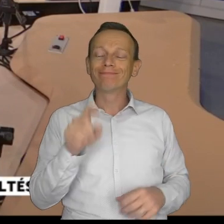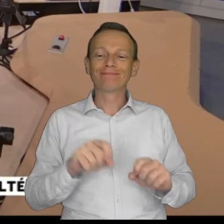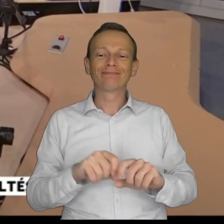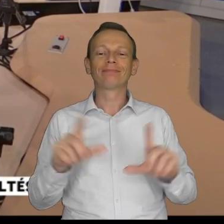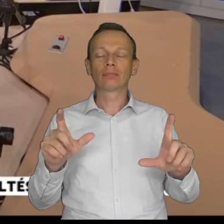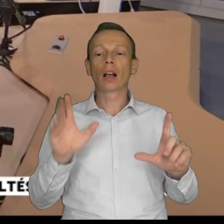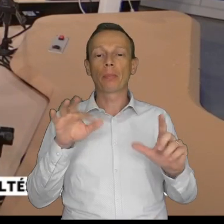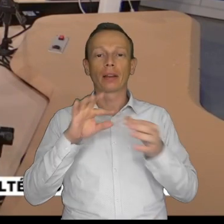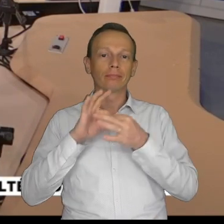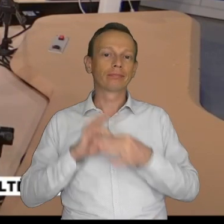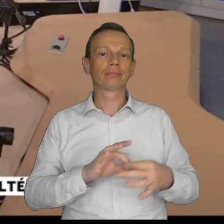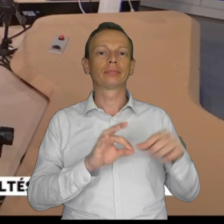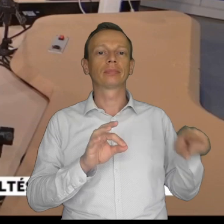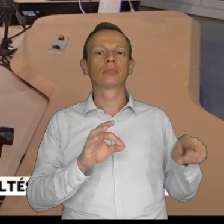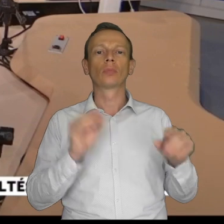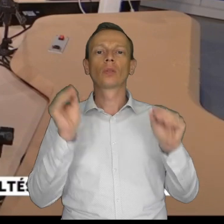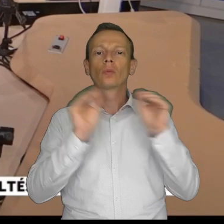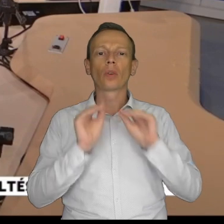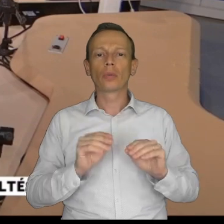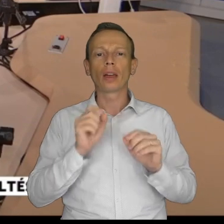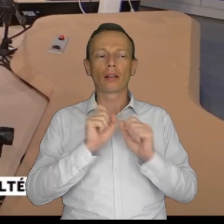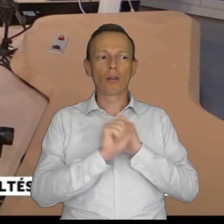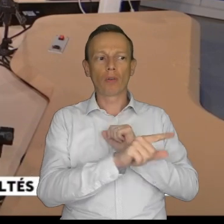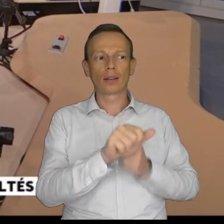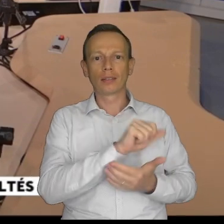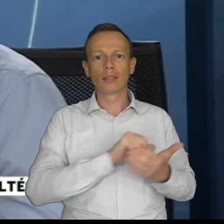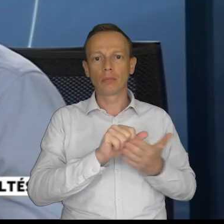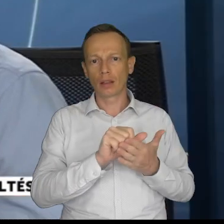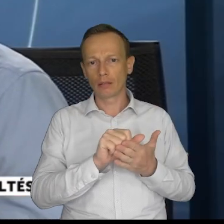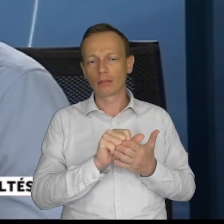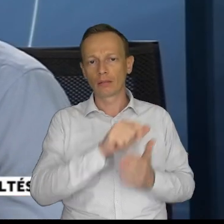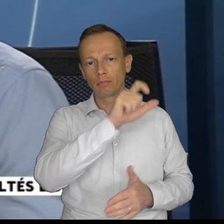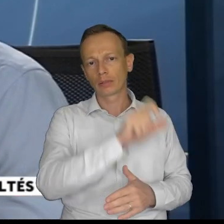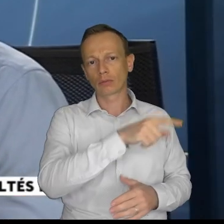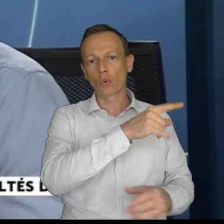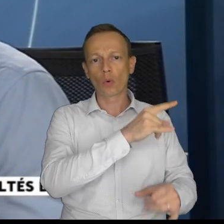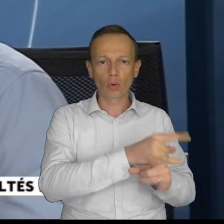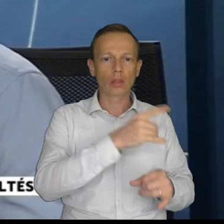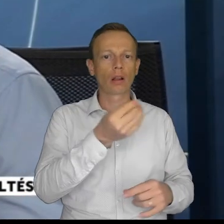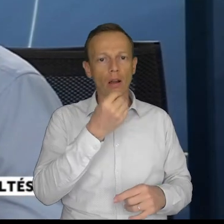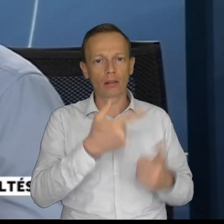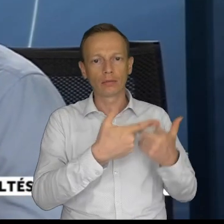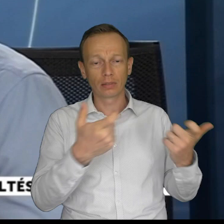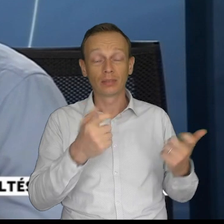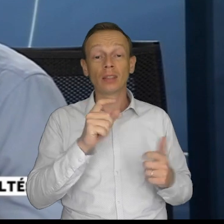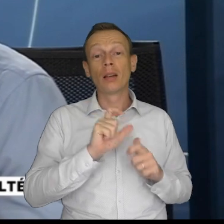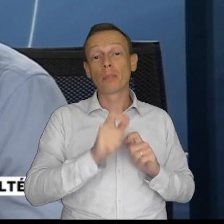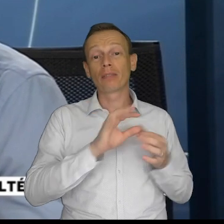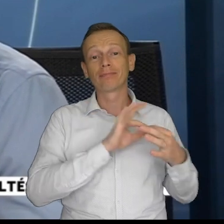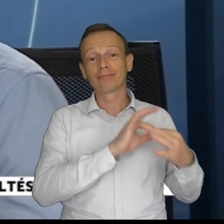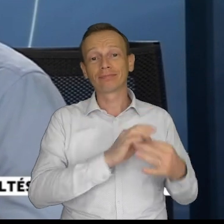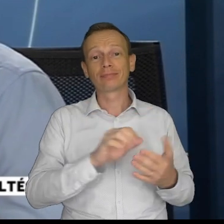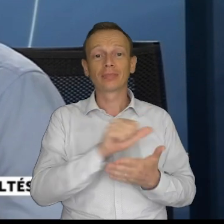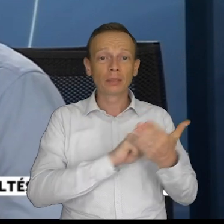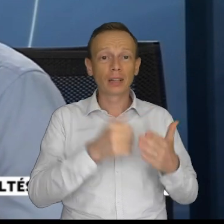comme offre et vous serez mis en relation avec, à travers un formulaire qui sera envoyé par email. Alors effectivement, ça se passera par email, par